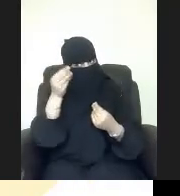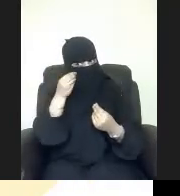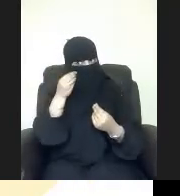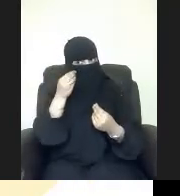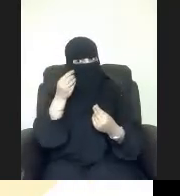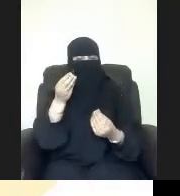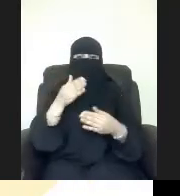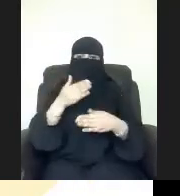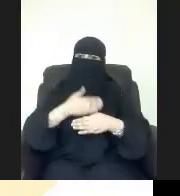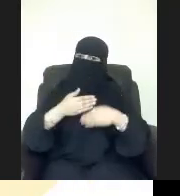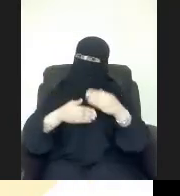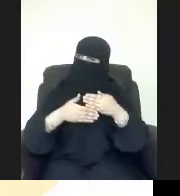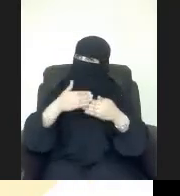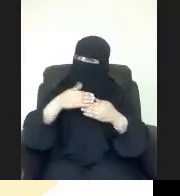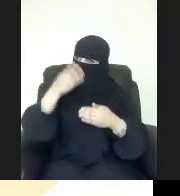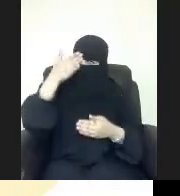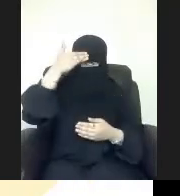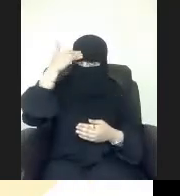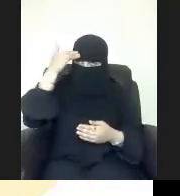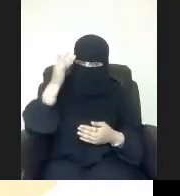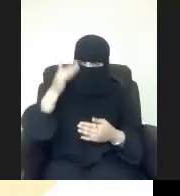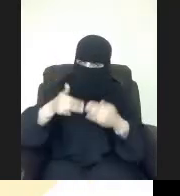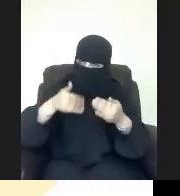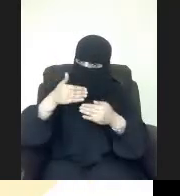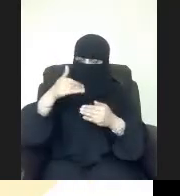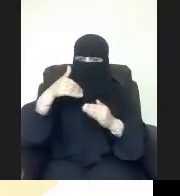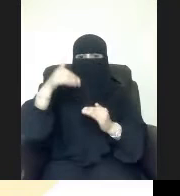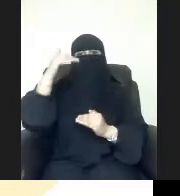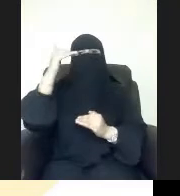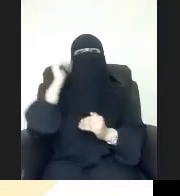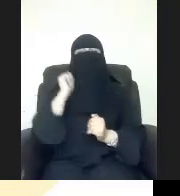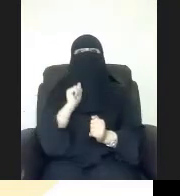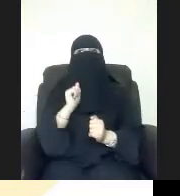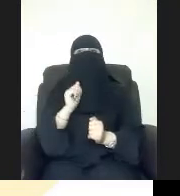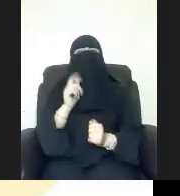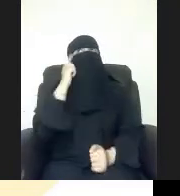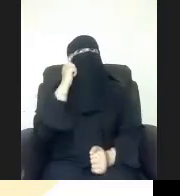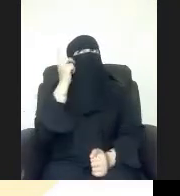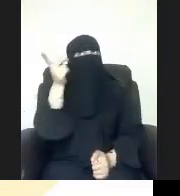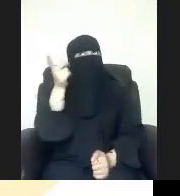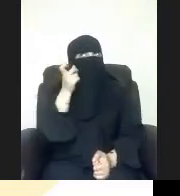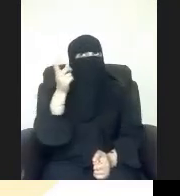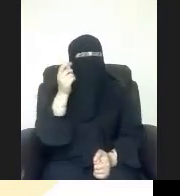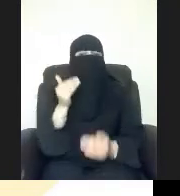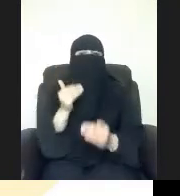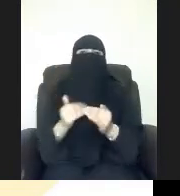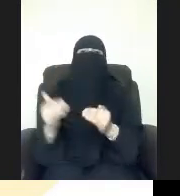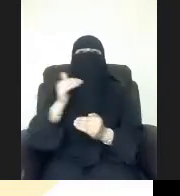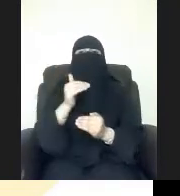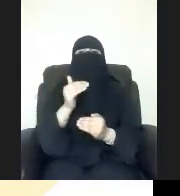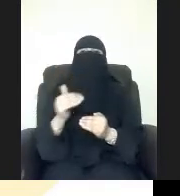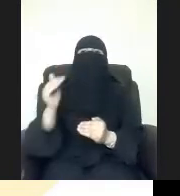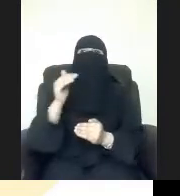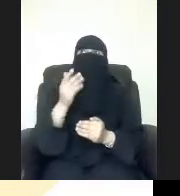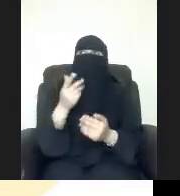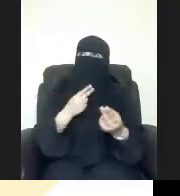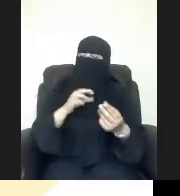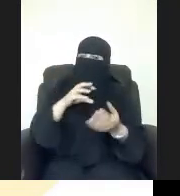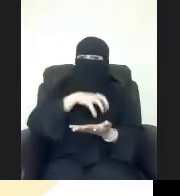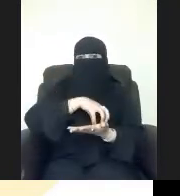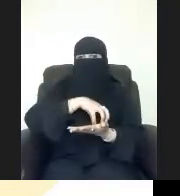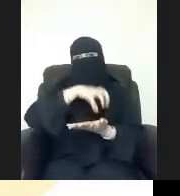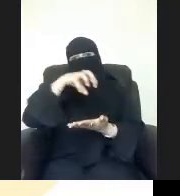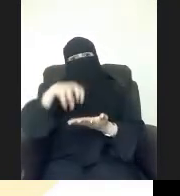جديدة قبل التعلم وأثناء التعلم يستطيع أن ينتقل من متلقي إلى متعلم إلى